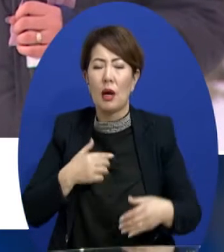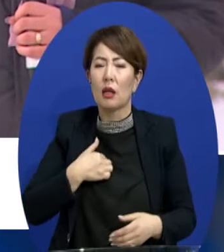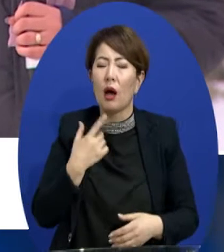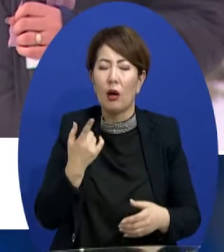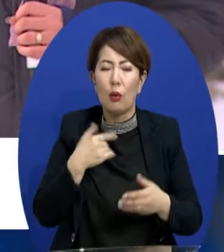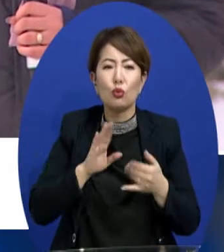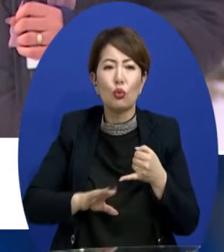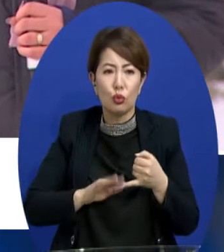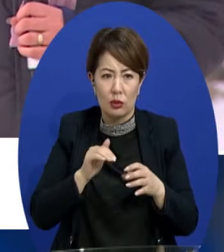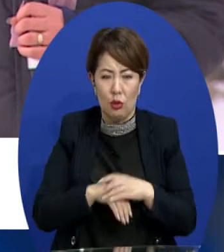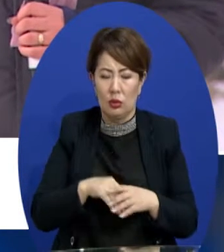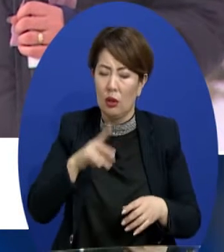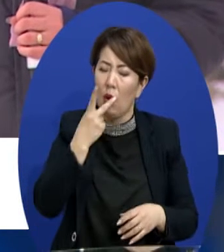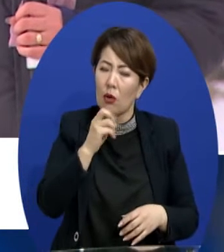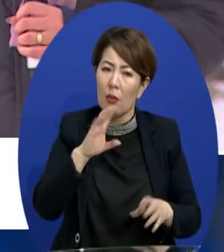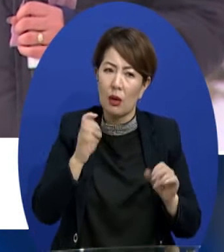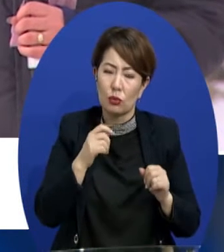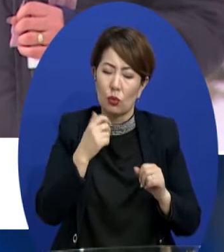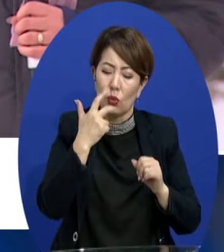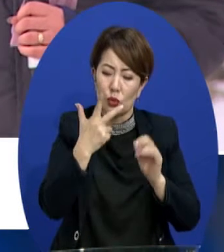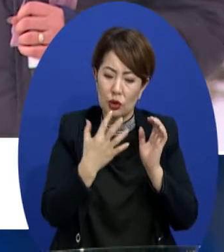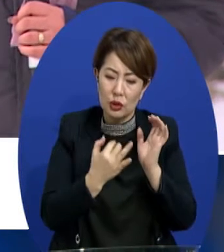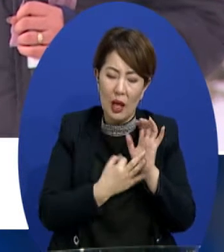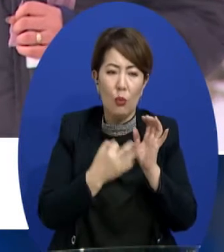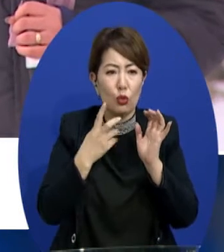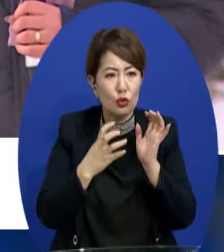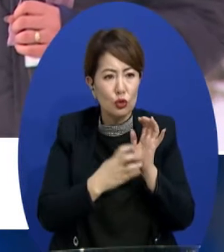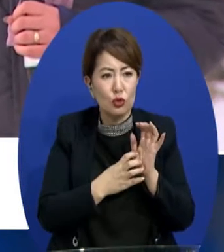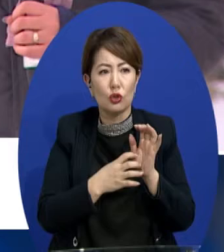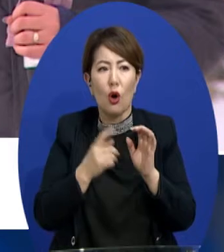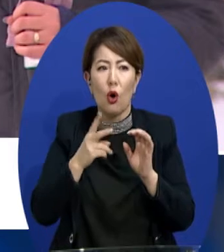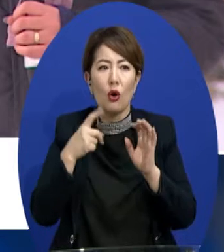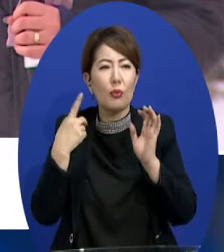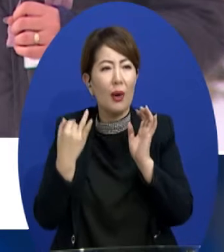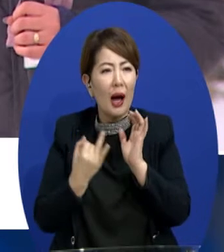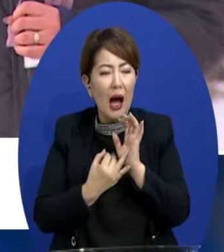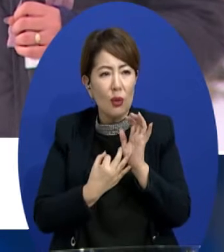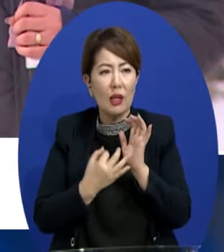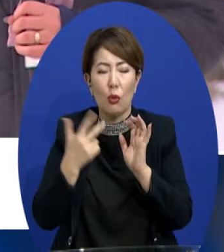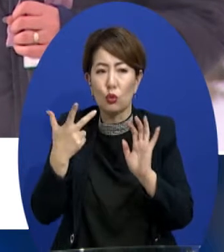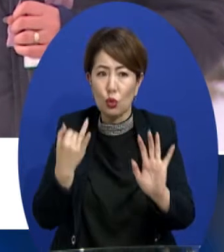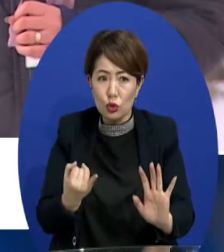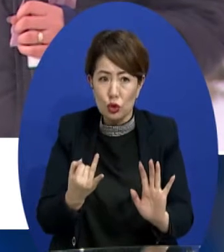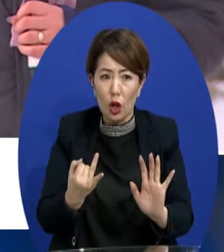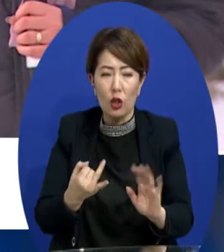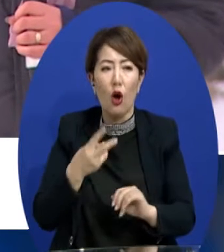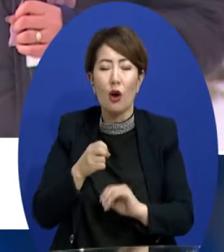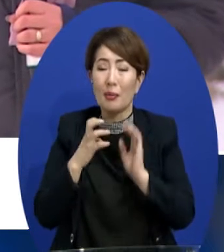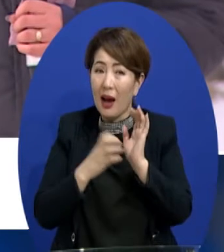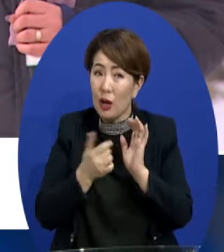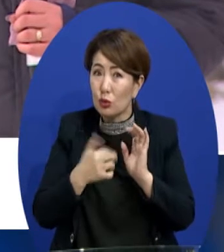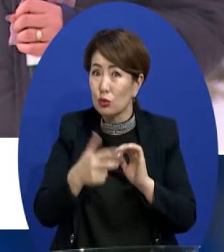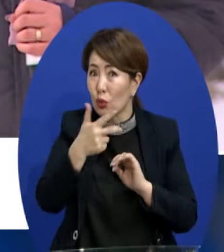онд 39, 2016 онд 38, 2017 онд 36, 2018 онд 37, 2019